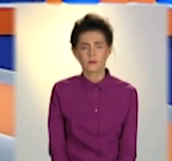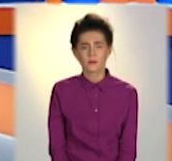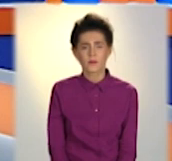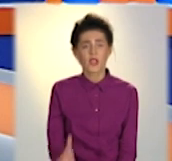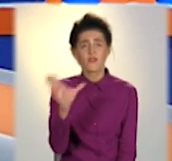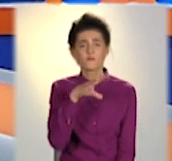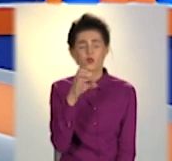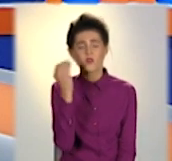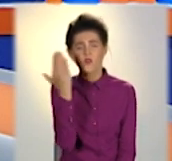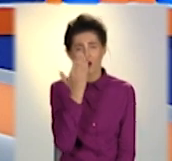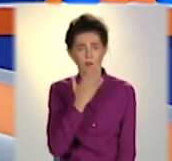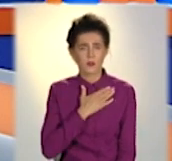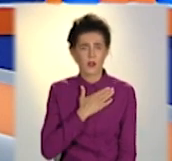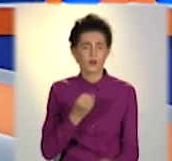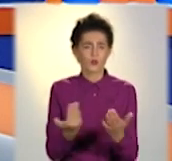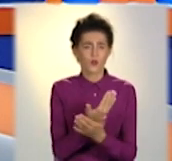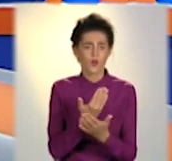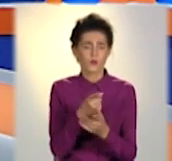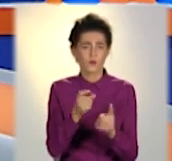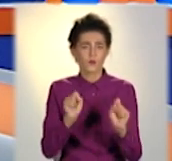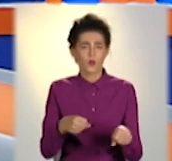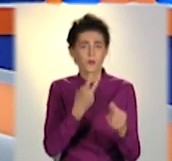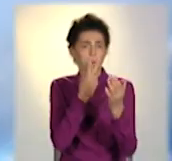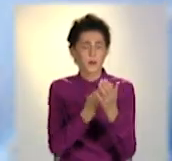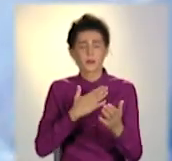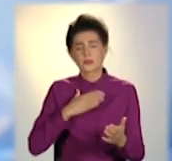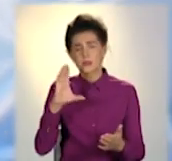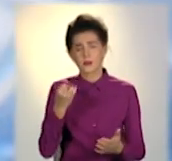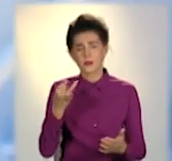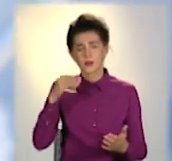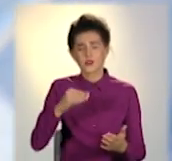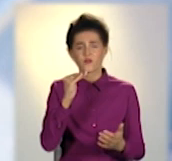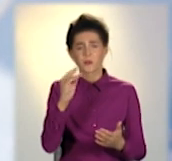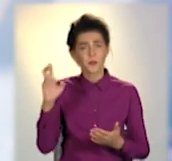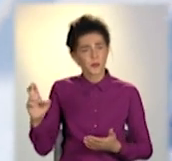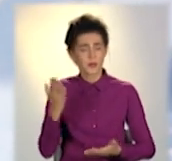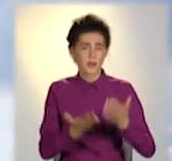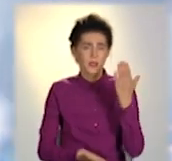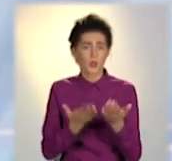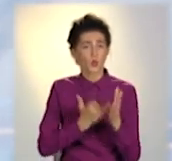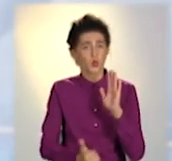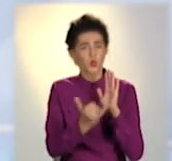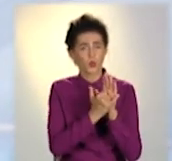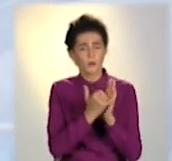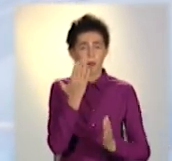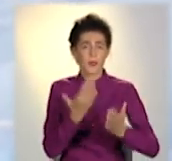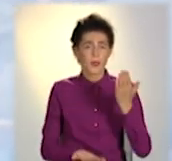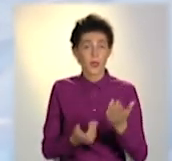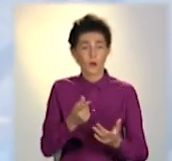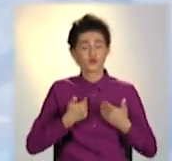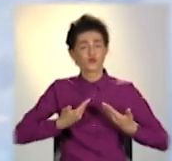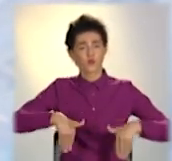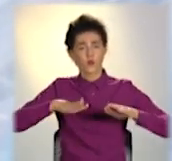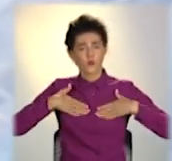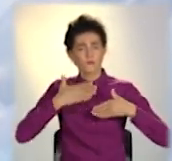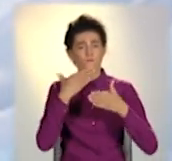Усі сюжети цього випуску ви можете подивитися на наших сторінках у Фейсбуці та Ютубі. А якщо хочете запропонувати власну